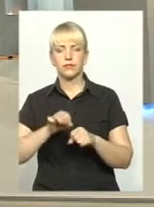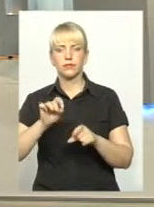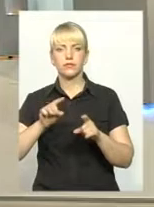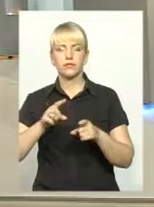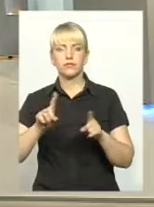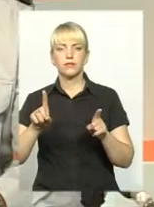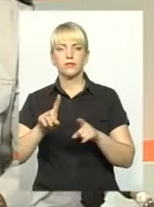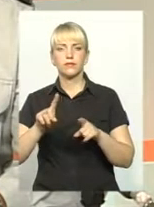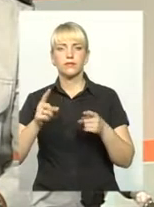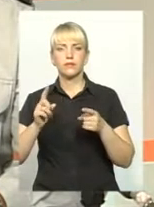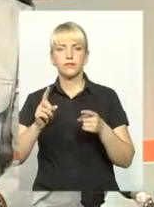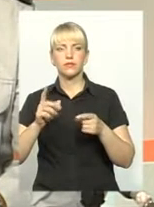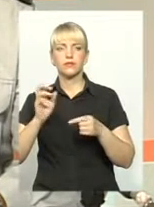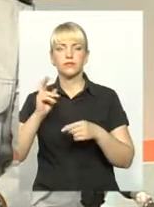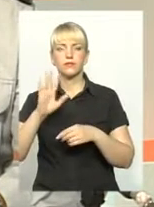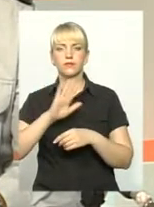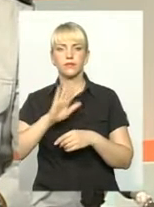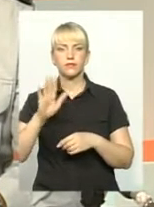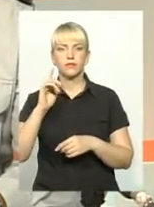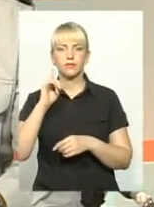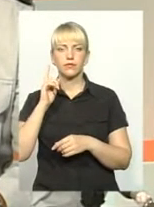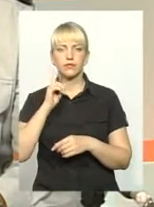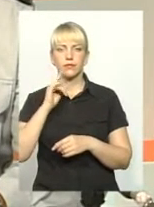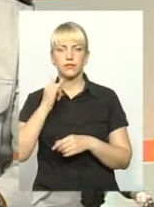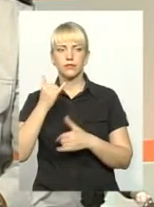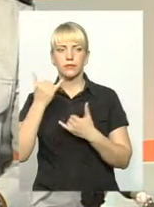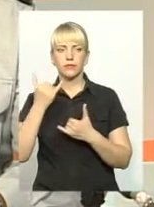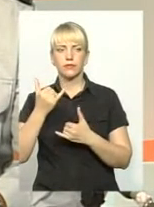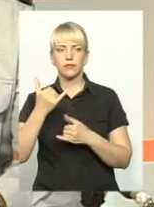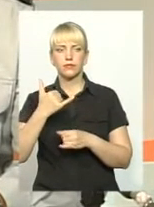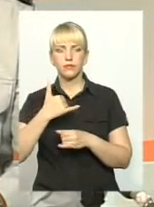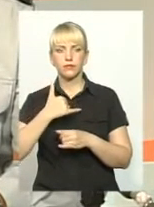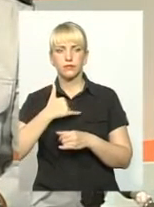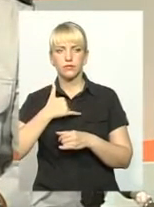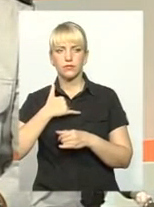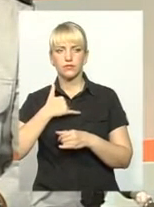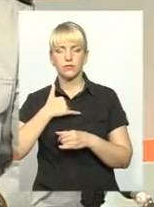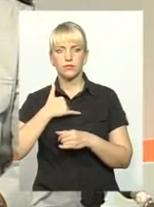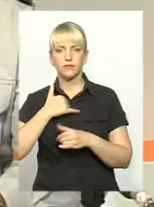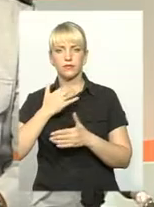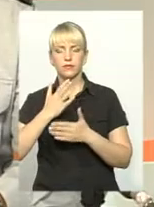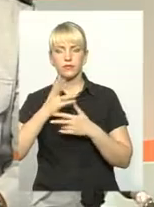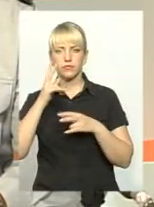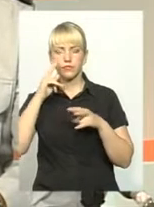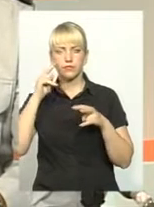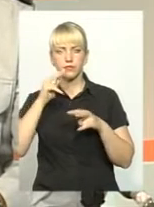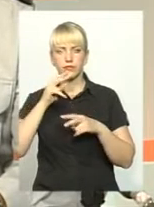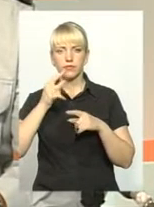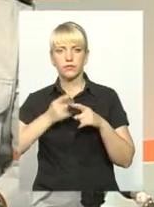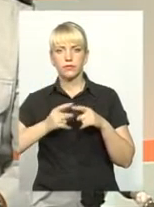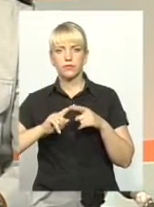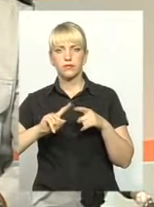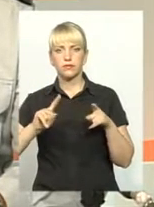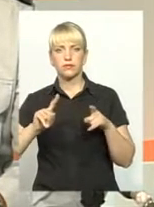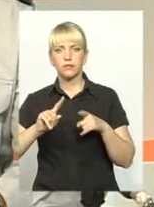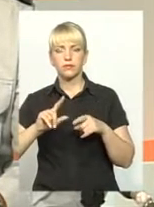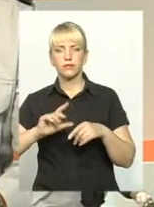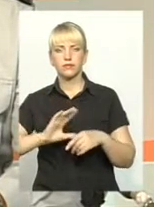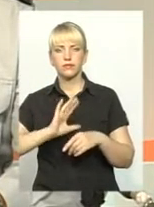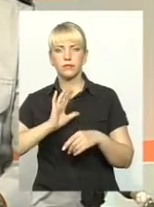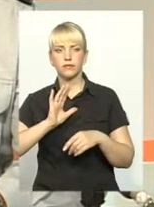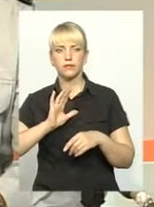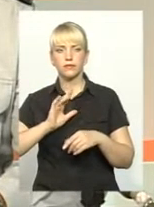що, як не прикро, але от буквально сьогодні ми є свідками того, що відбувалося